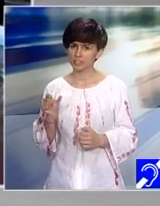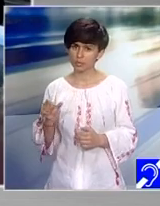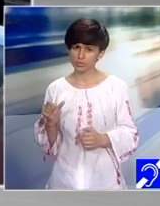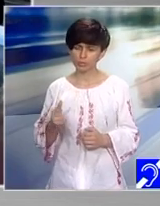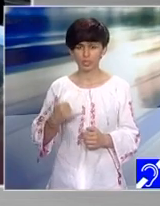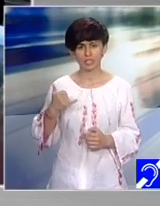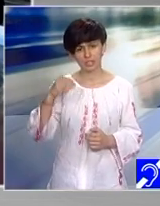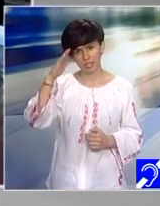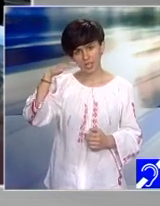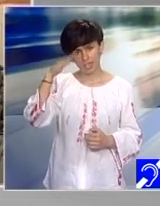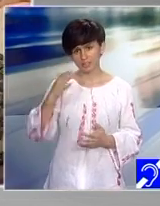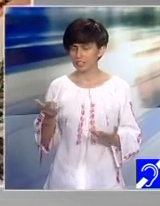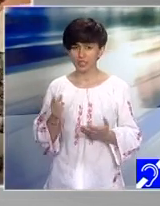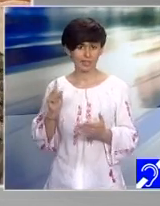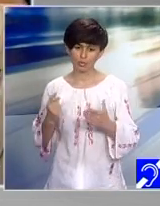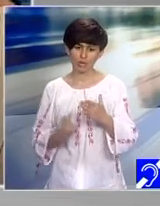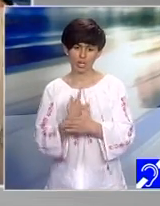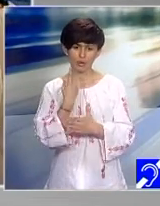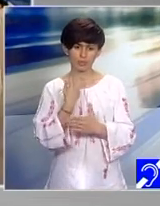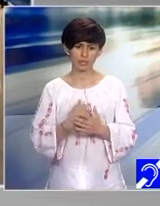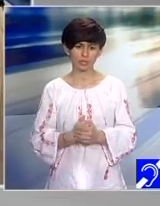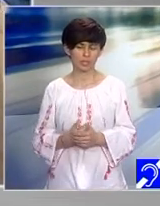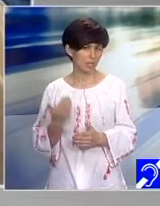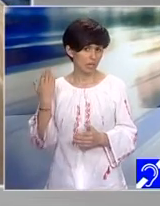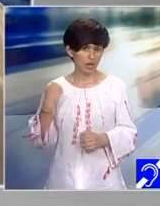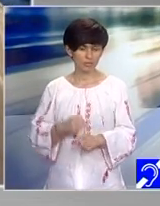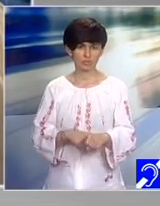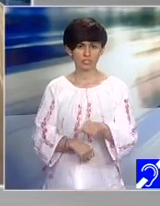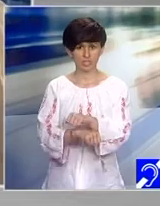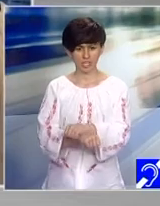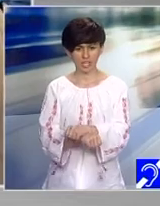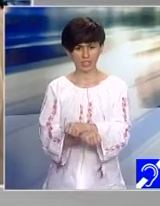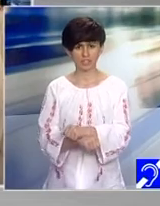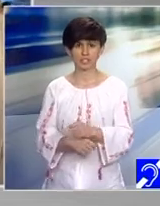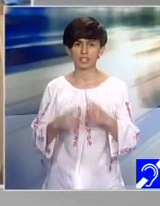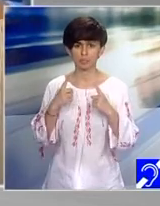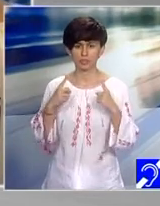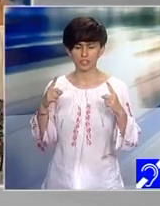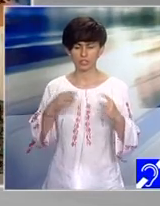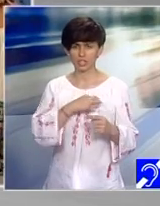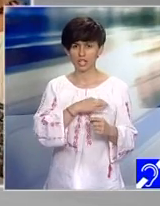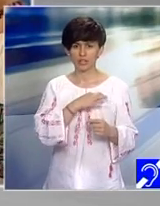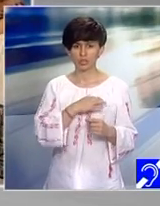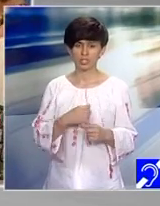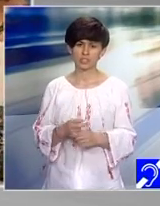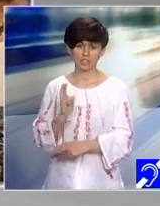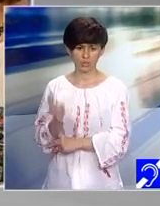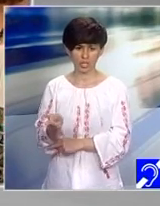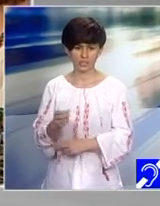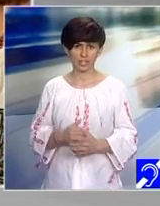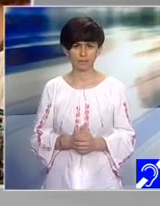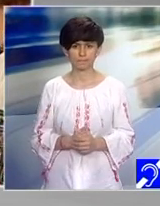e relevantă pentru discuția noastră. A fost arestat un... Rectorul din Oradea, da, Universității Oradea. Da, e important. E vecinul